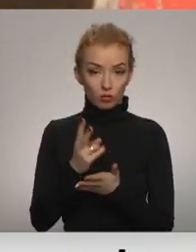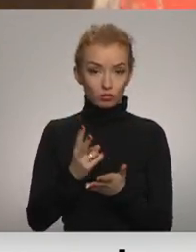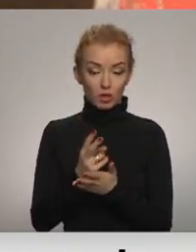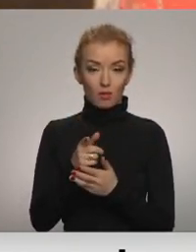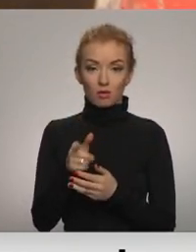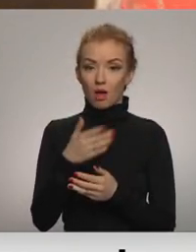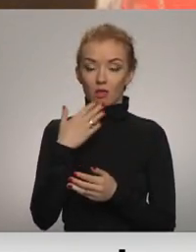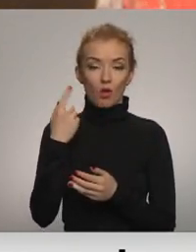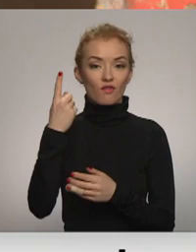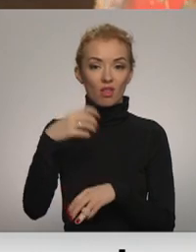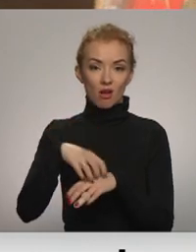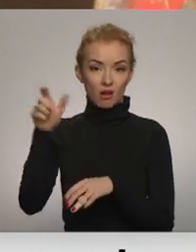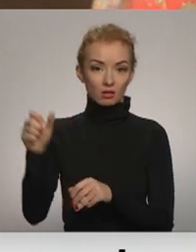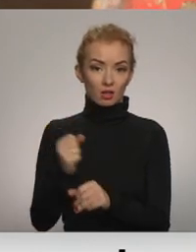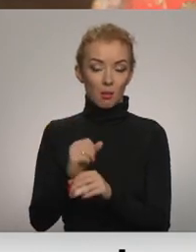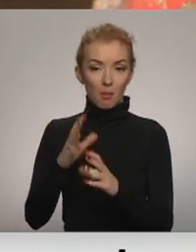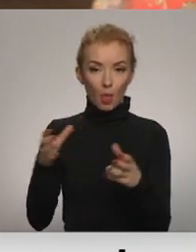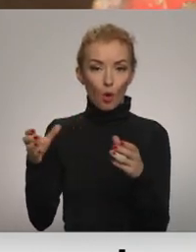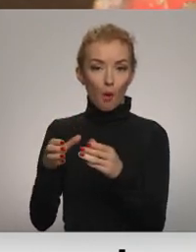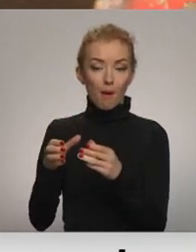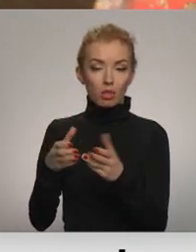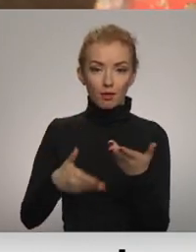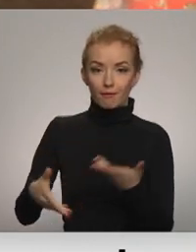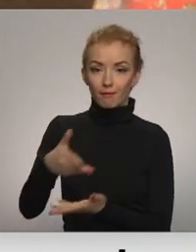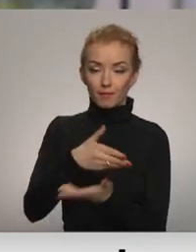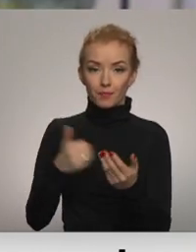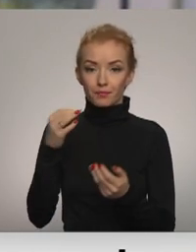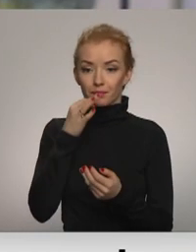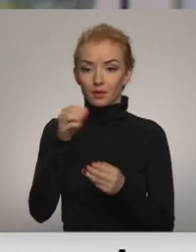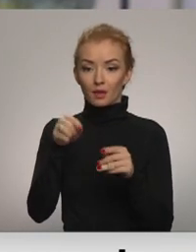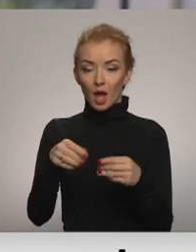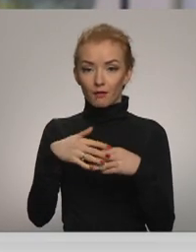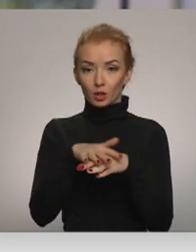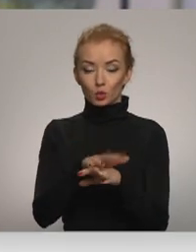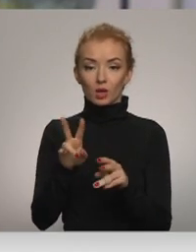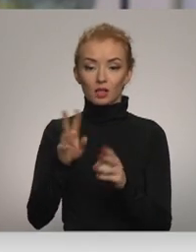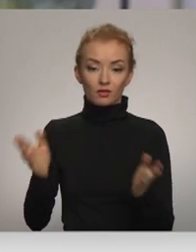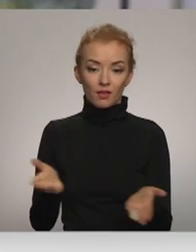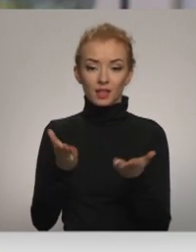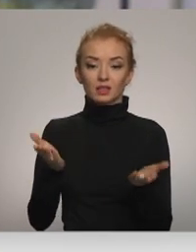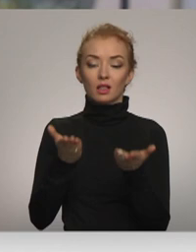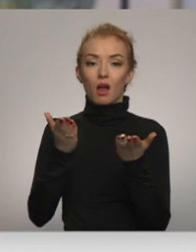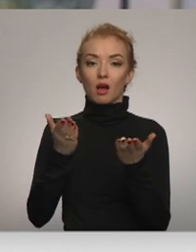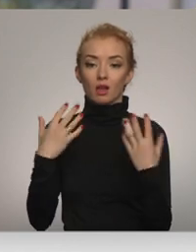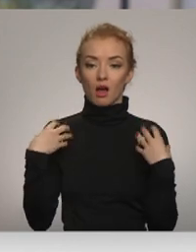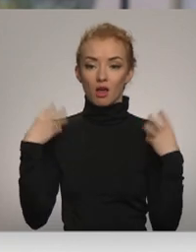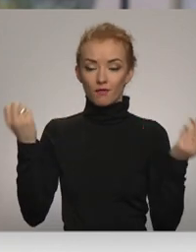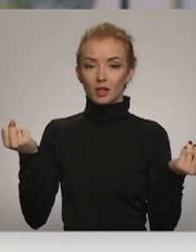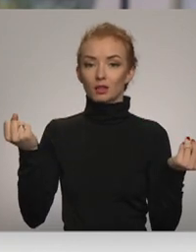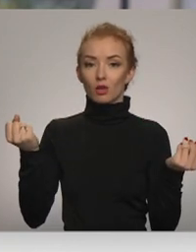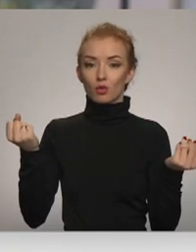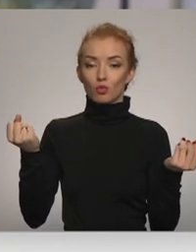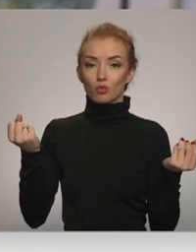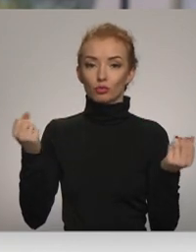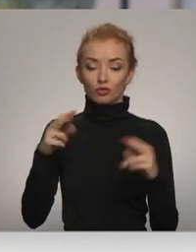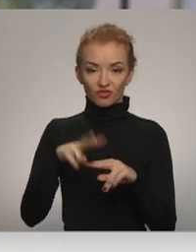nav viena ārsta darbs, bet gan veselas komandas. Tā ir infrastruktūra, kas veicinās atveseļošanos, veicinošu